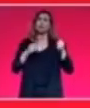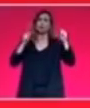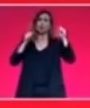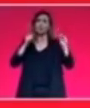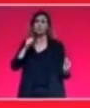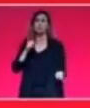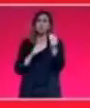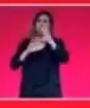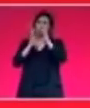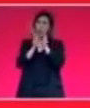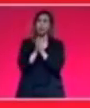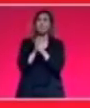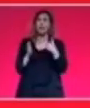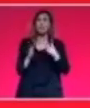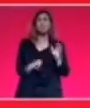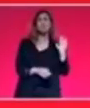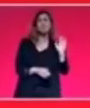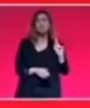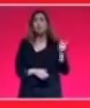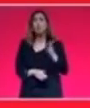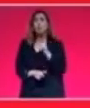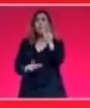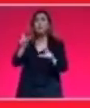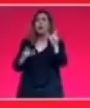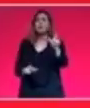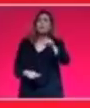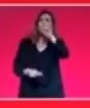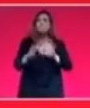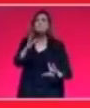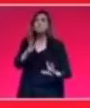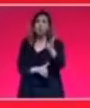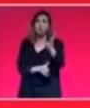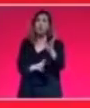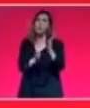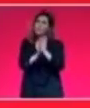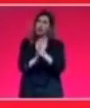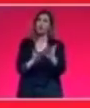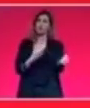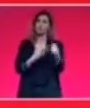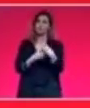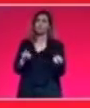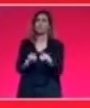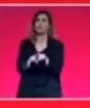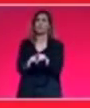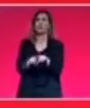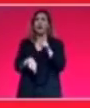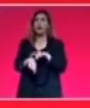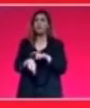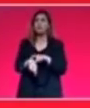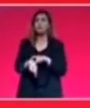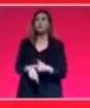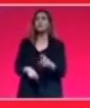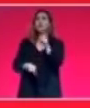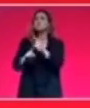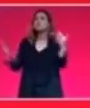προοδευτικούς ανθρώπους, σε όλες τις προοδευτικές πολιτικές και κοινωνικές δυνάμεις. Απευθυνόμαστε σήμερα και σε αυτούς που δεν είναι